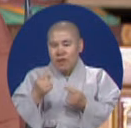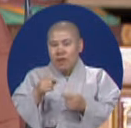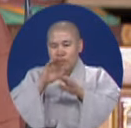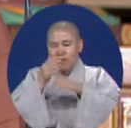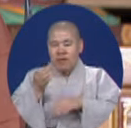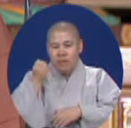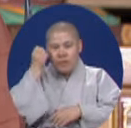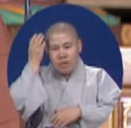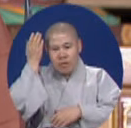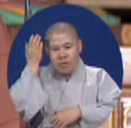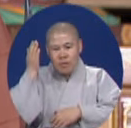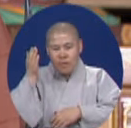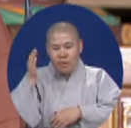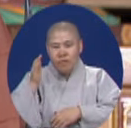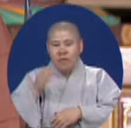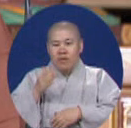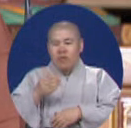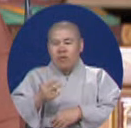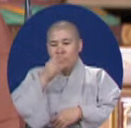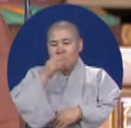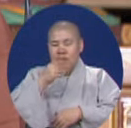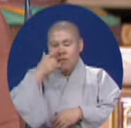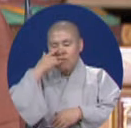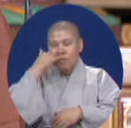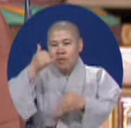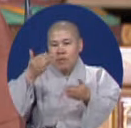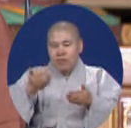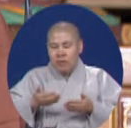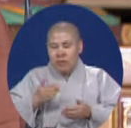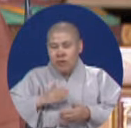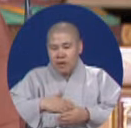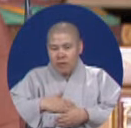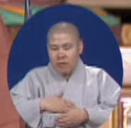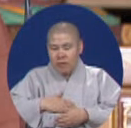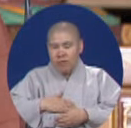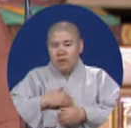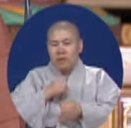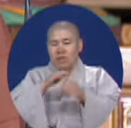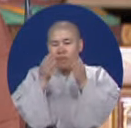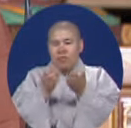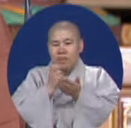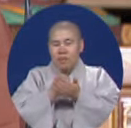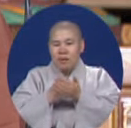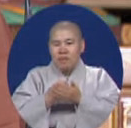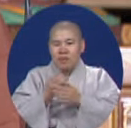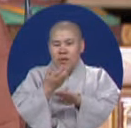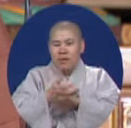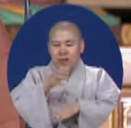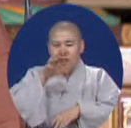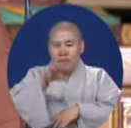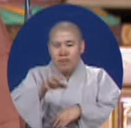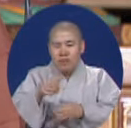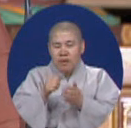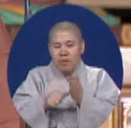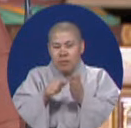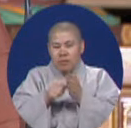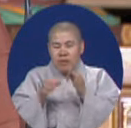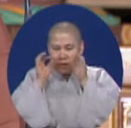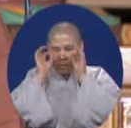부모가 준 걸 나라고 보고 일체만법을 밖의 물건이라고 보고 그 밖의 물건을